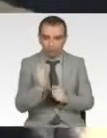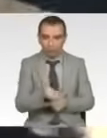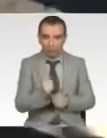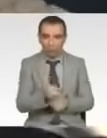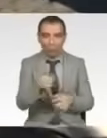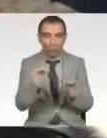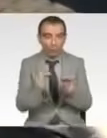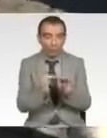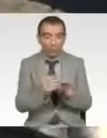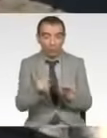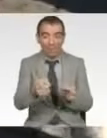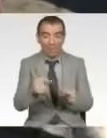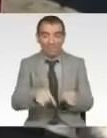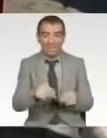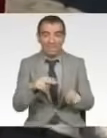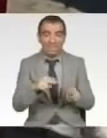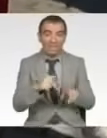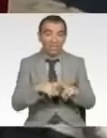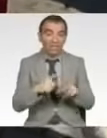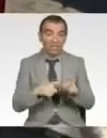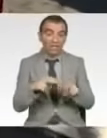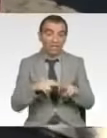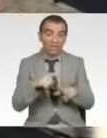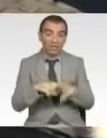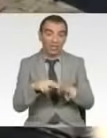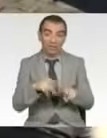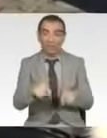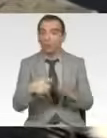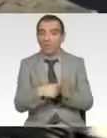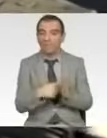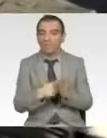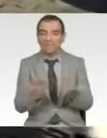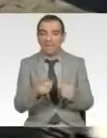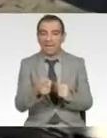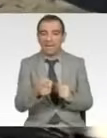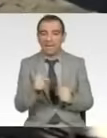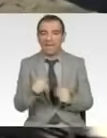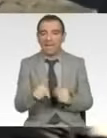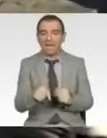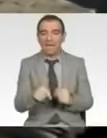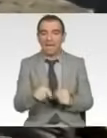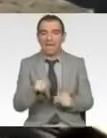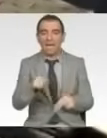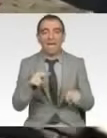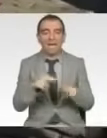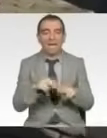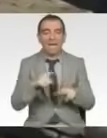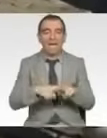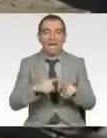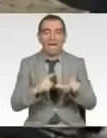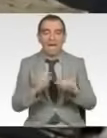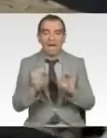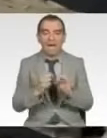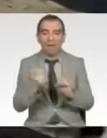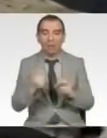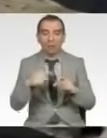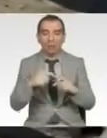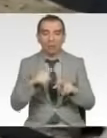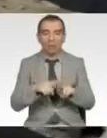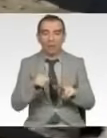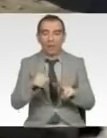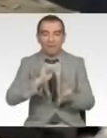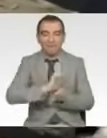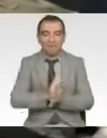dövdüğümüz buğdayların keşkeği burada. Bunun adı ne hayatım? Bu da galbur basması. Bu da galbur bastı.